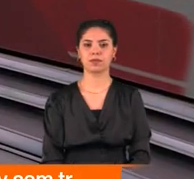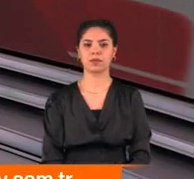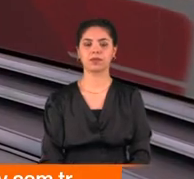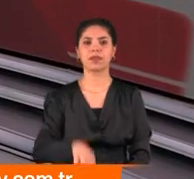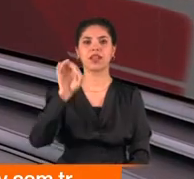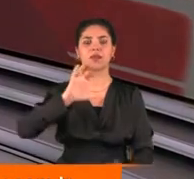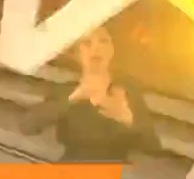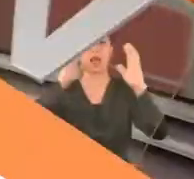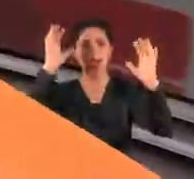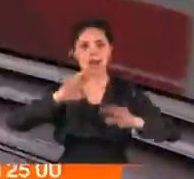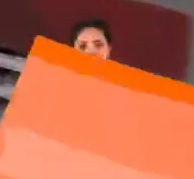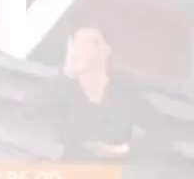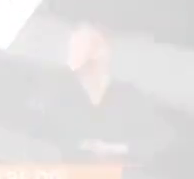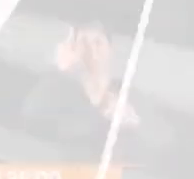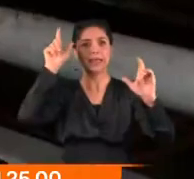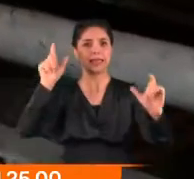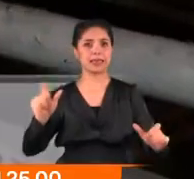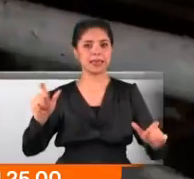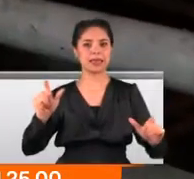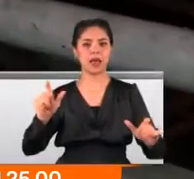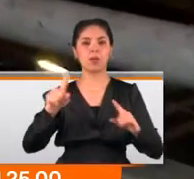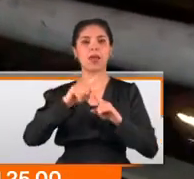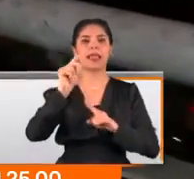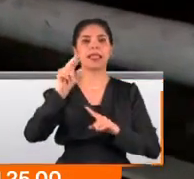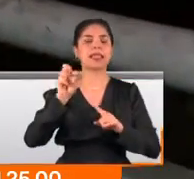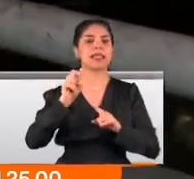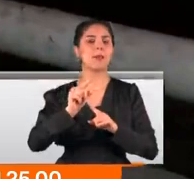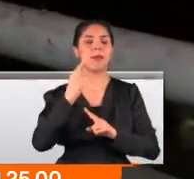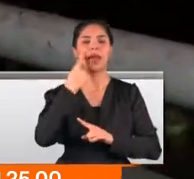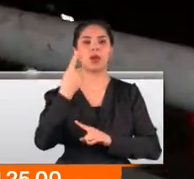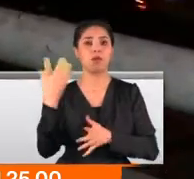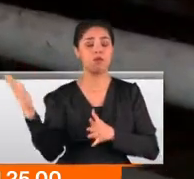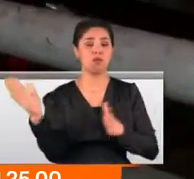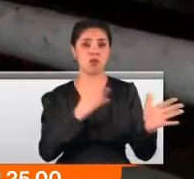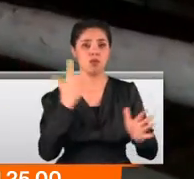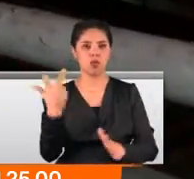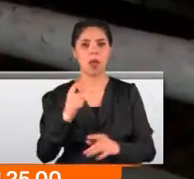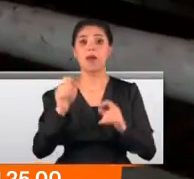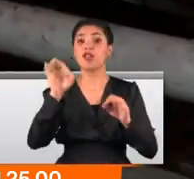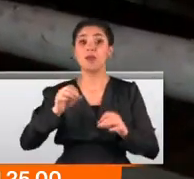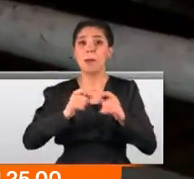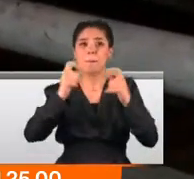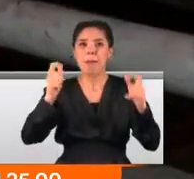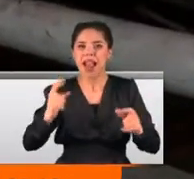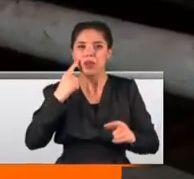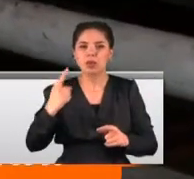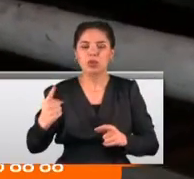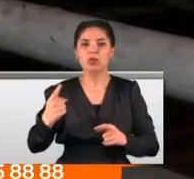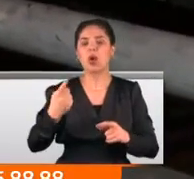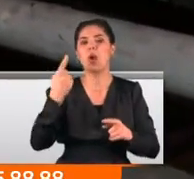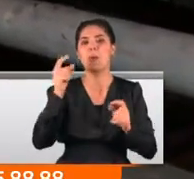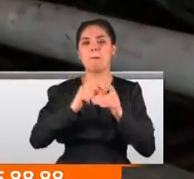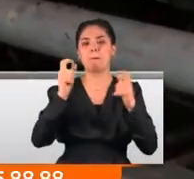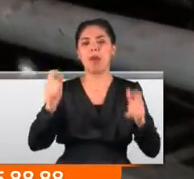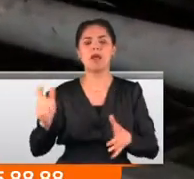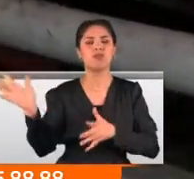Şu anda kar yağışı İstanbul'da tipi şeklinde etkili olmaya devam ediyor. Şu anda Beylikdüzü'ndeyiz. Beylikdüzü'nde de tipi şeklinde bir yağış